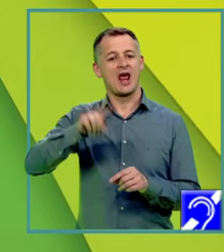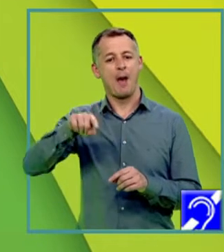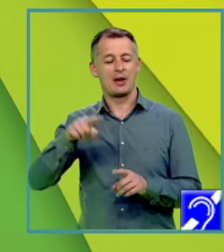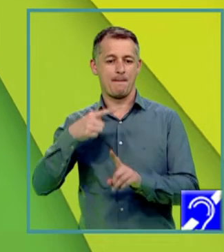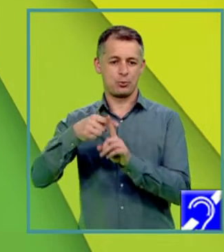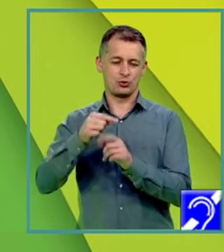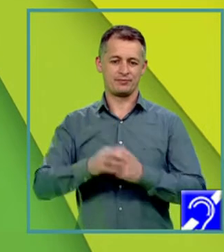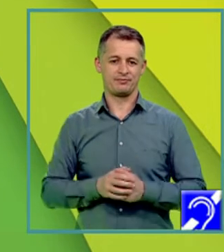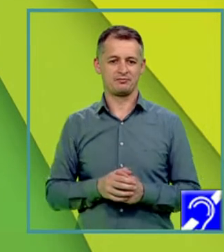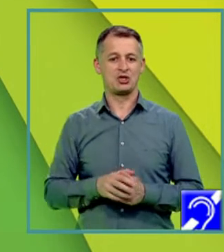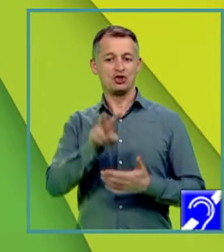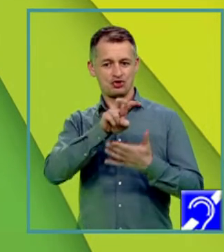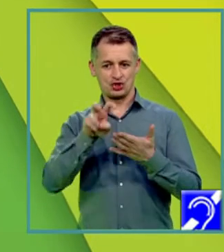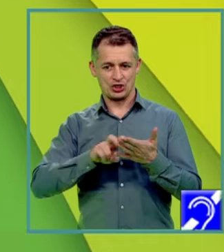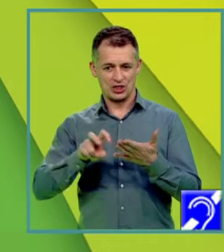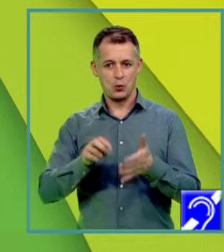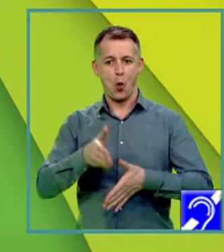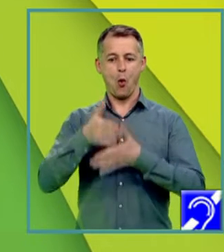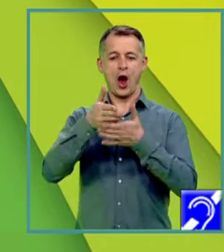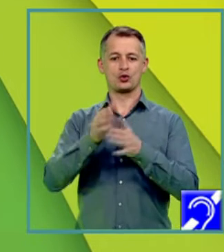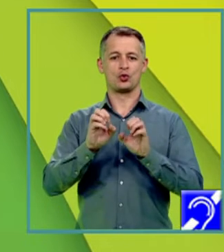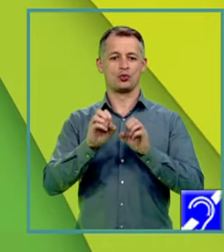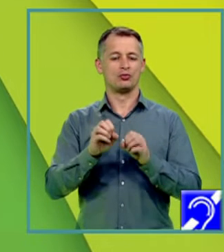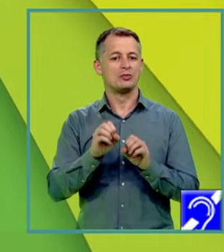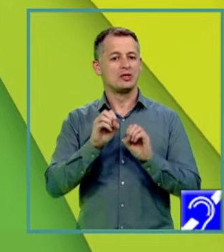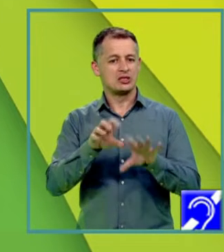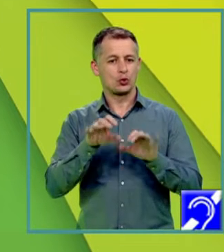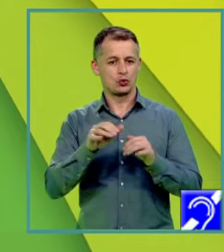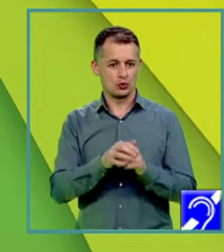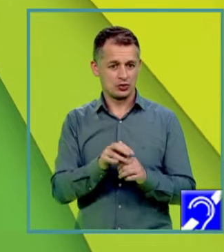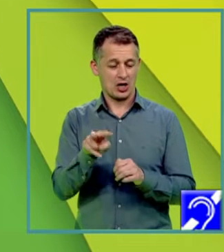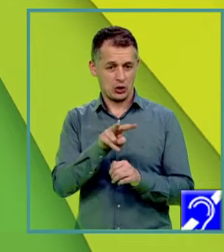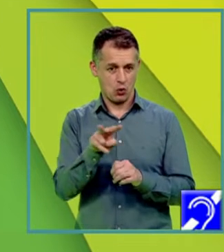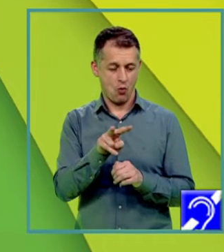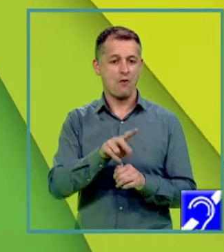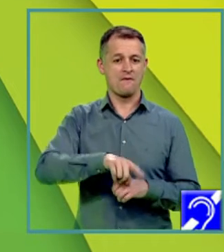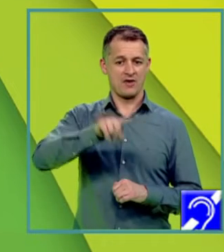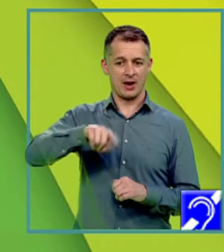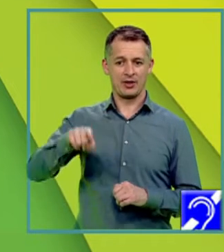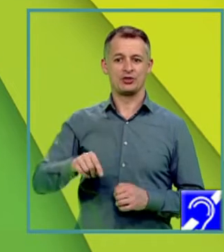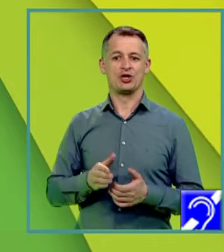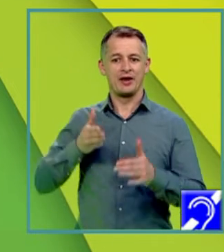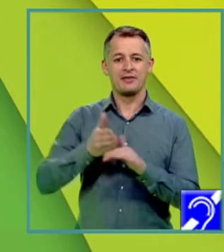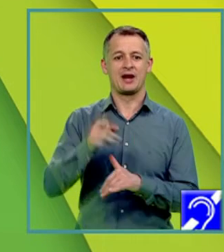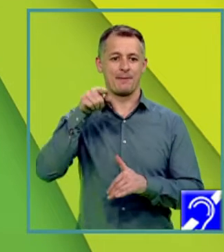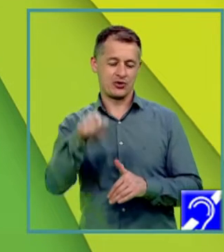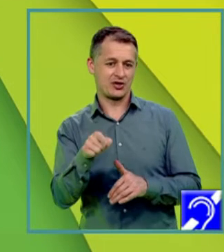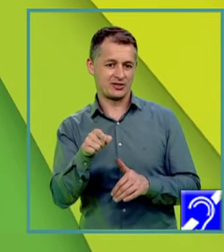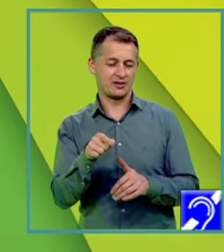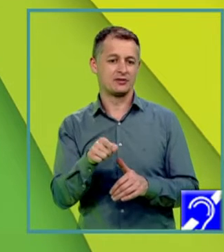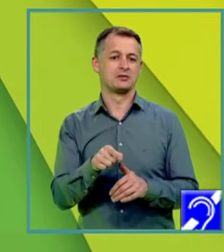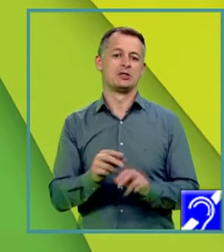citim Cu ajutorul instrucțiunii valorile celor două variabile și intră în această instrucțiune repetitivă